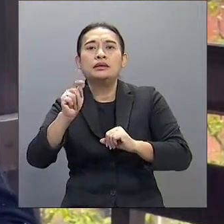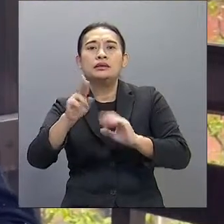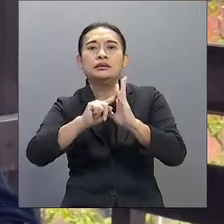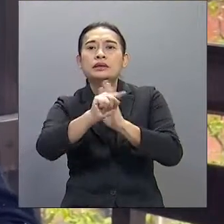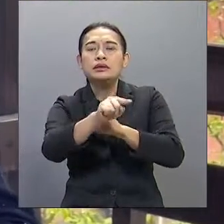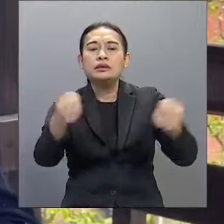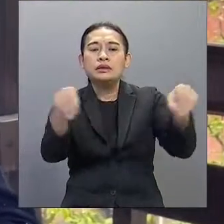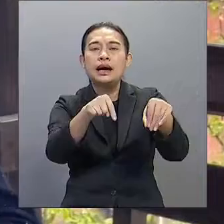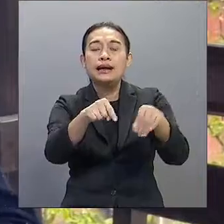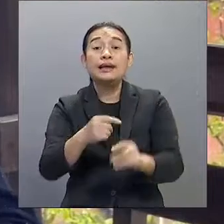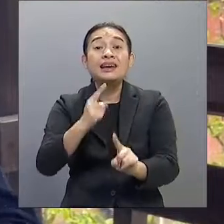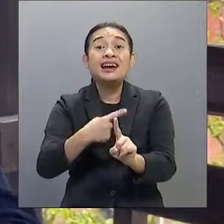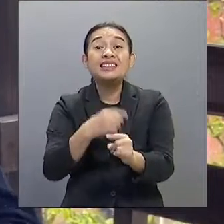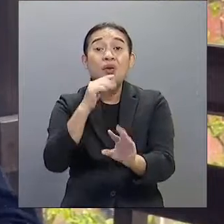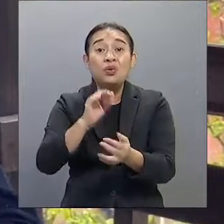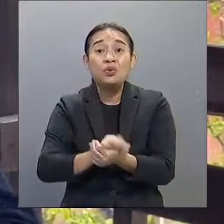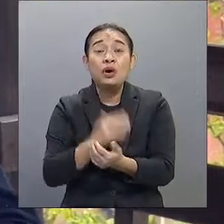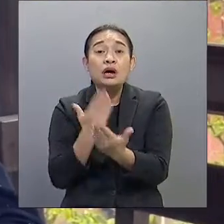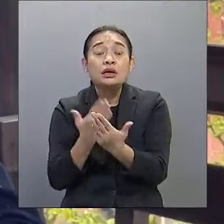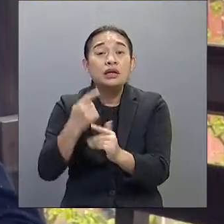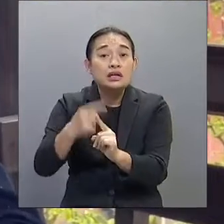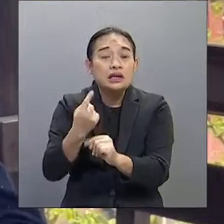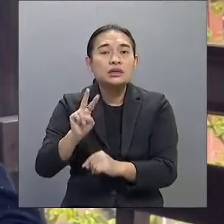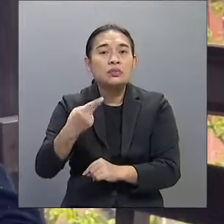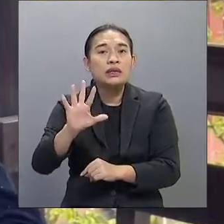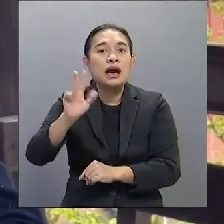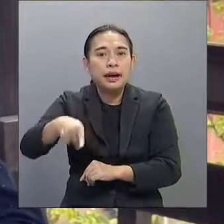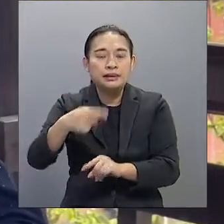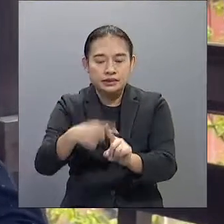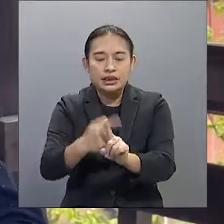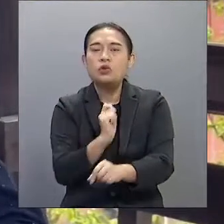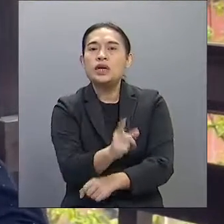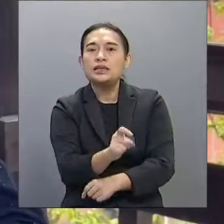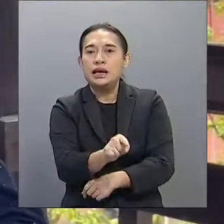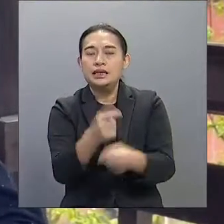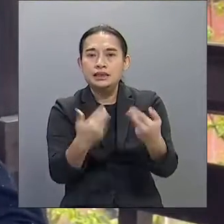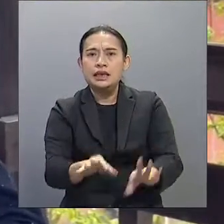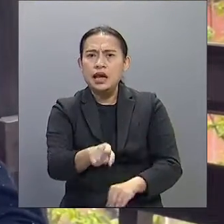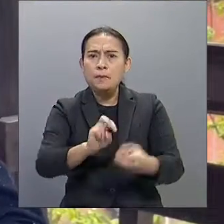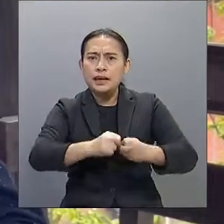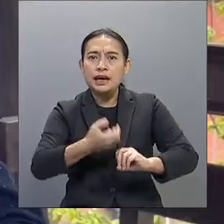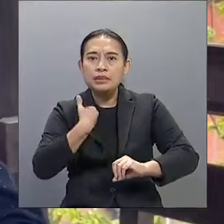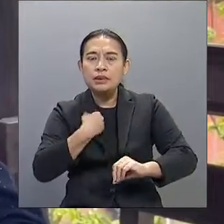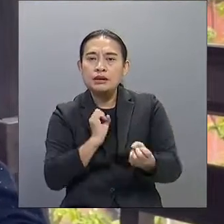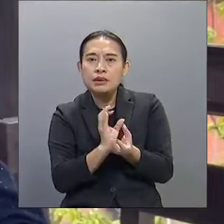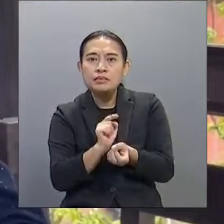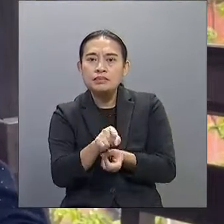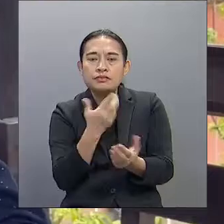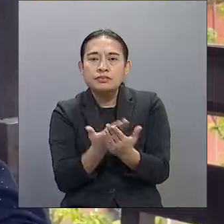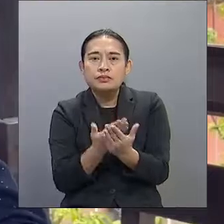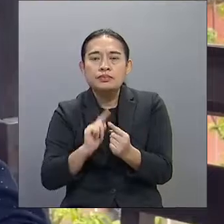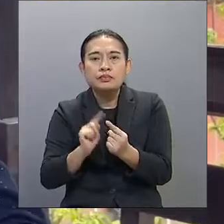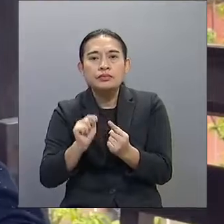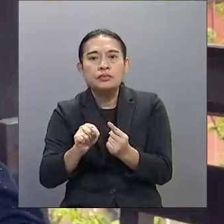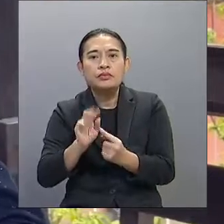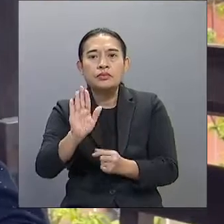ค่าเช่า เดือนละ 25,000 บาทซึ่งถาถามวากระทบไหม ทุกบาททุส